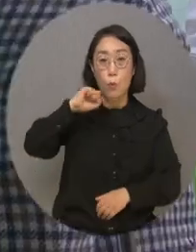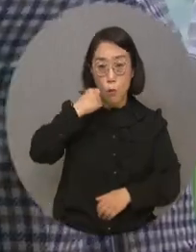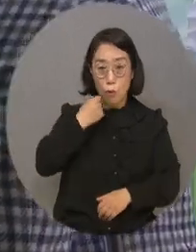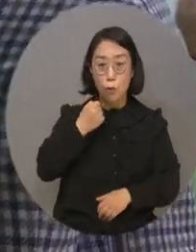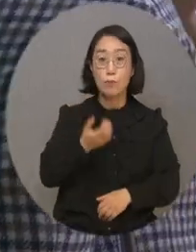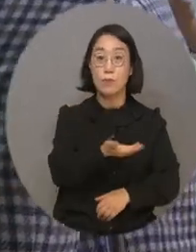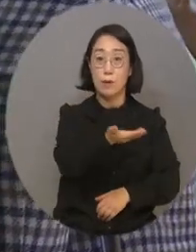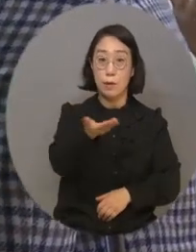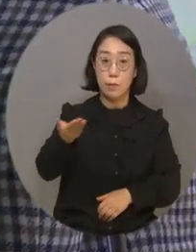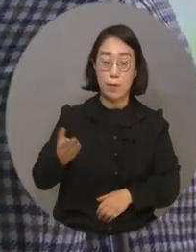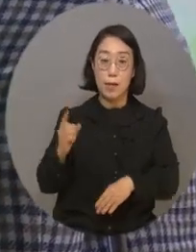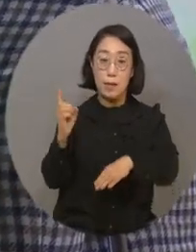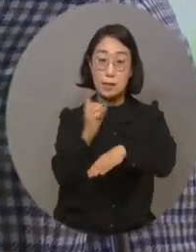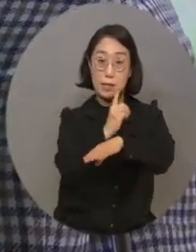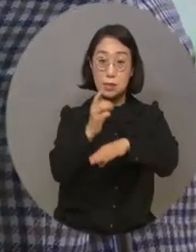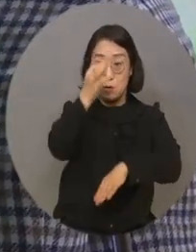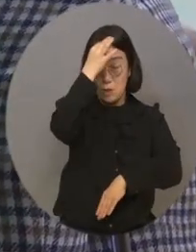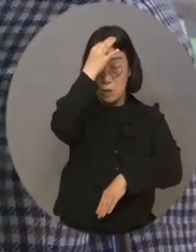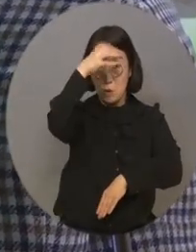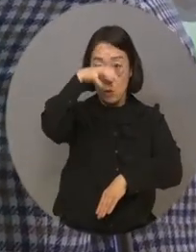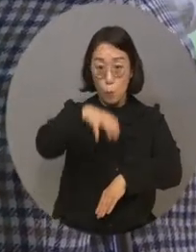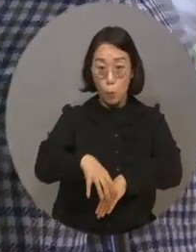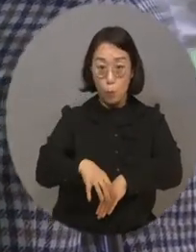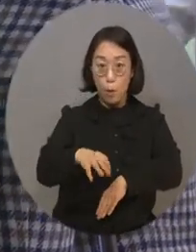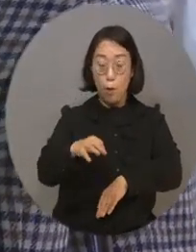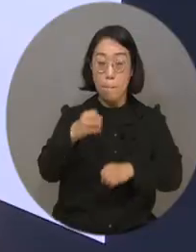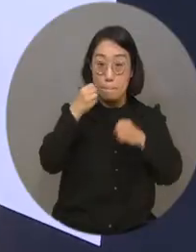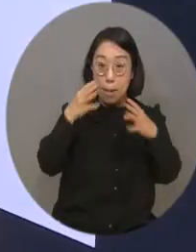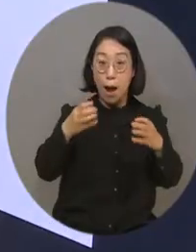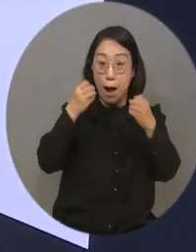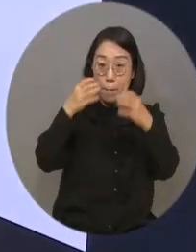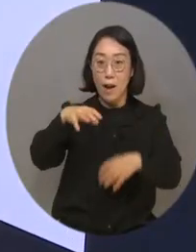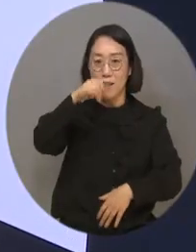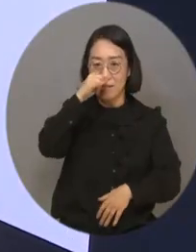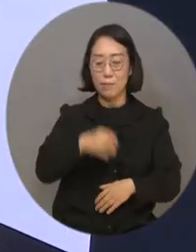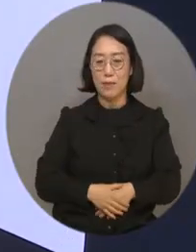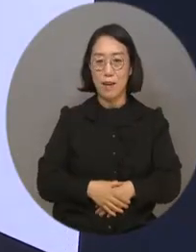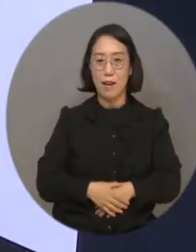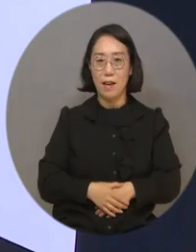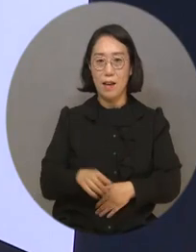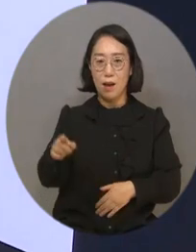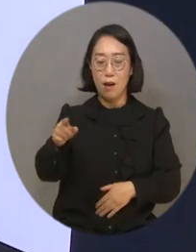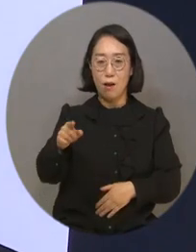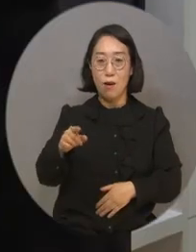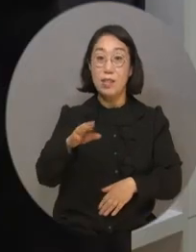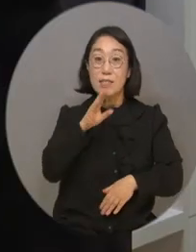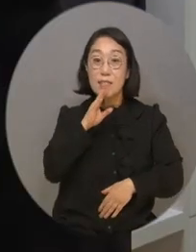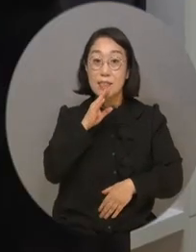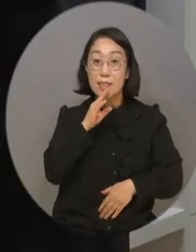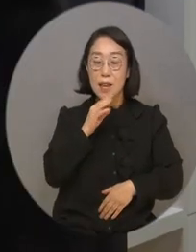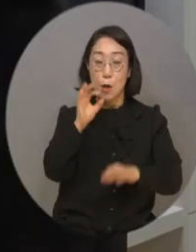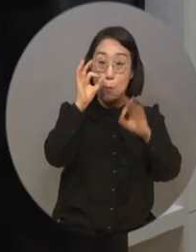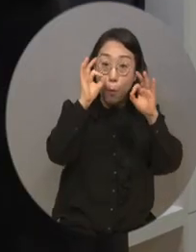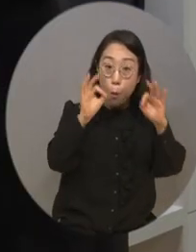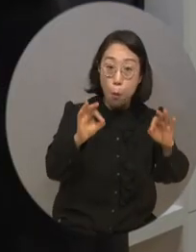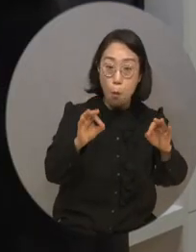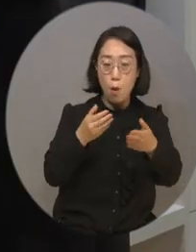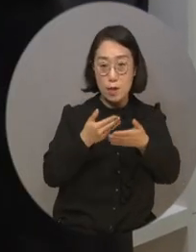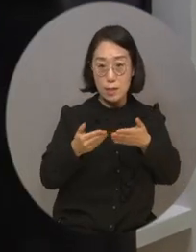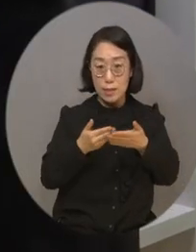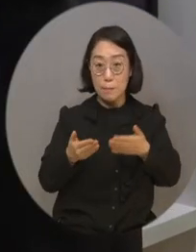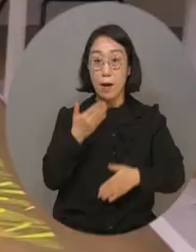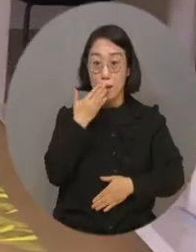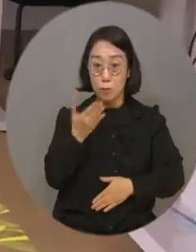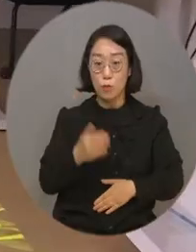만큼 디지털 기술을 활용한 공간이 눈에 띕니다. 디지털 칠판을 이용해 시청각 자료를 보거나 그림을 그릴 수